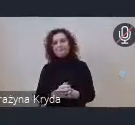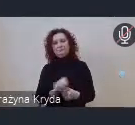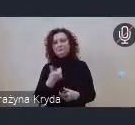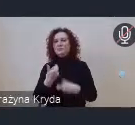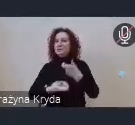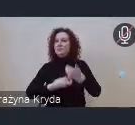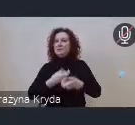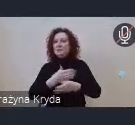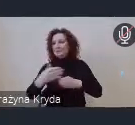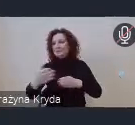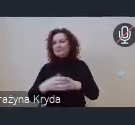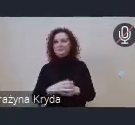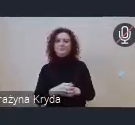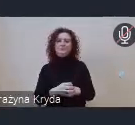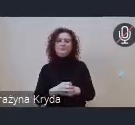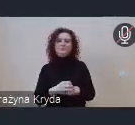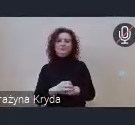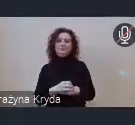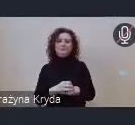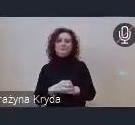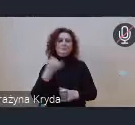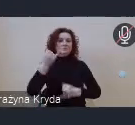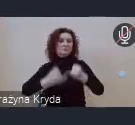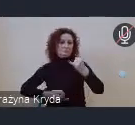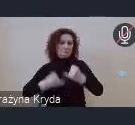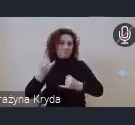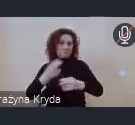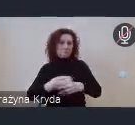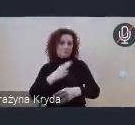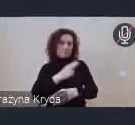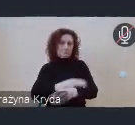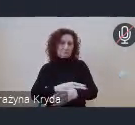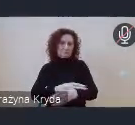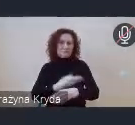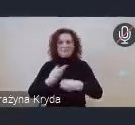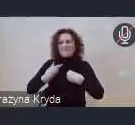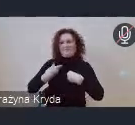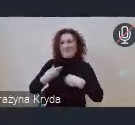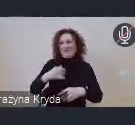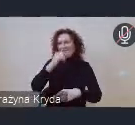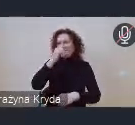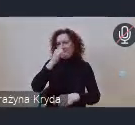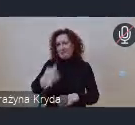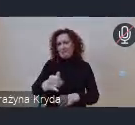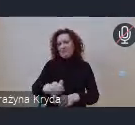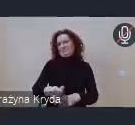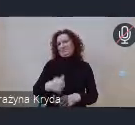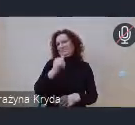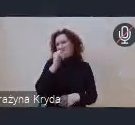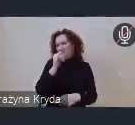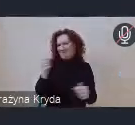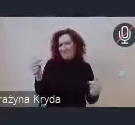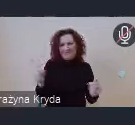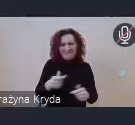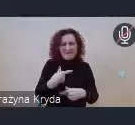próbować rozwiązać jeżeli urząd będzie stało koniem że się nie da że to jest niemożliwe żeby ten problem rozwiązać